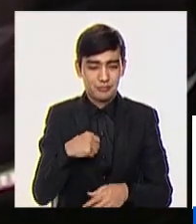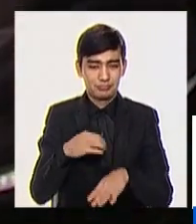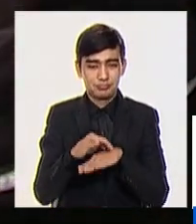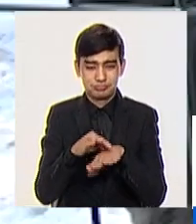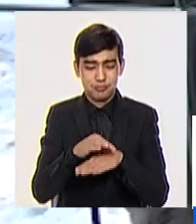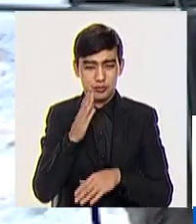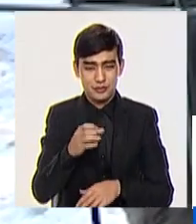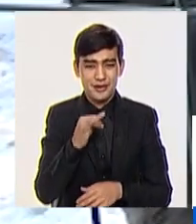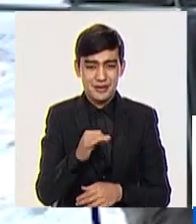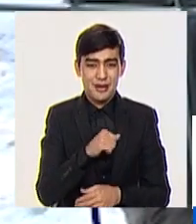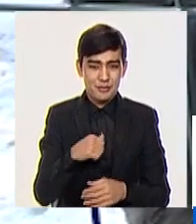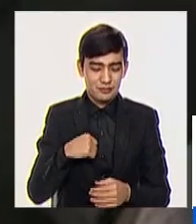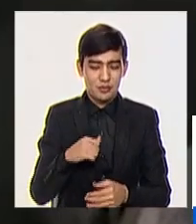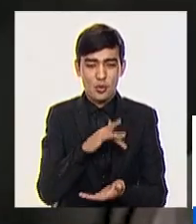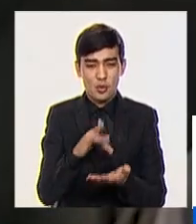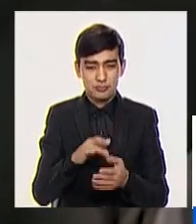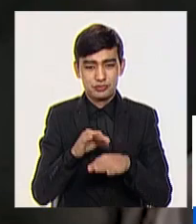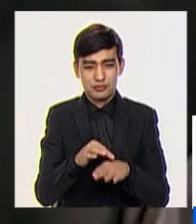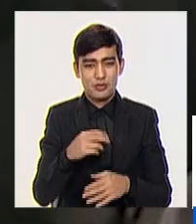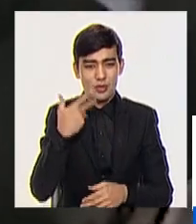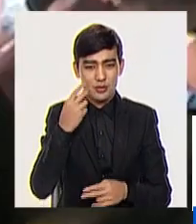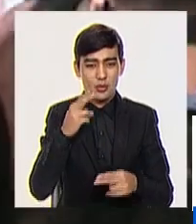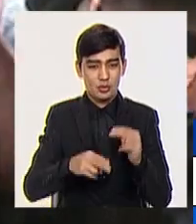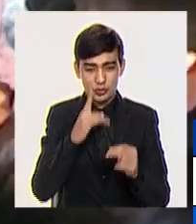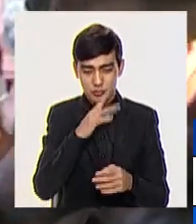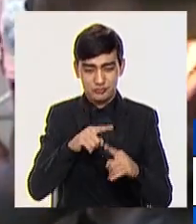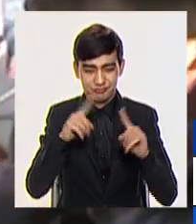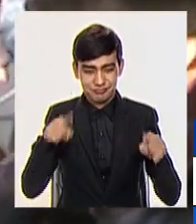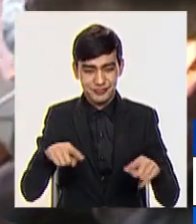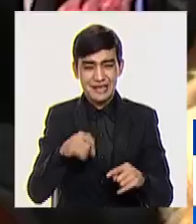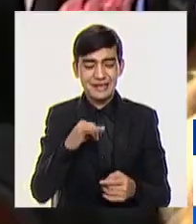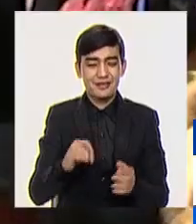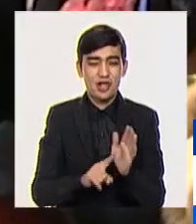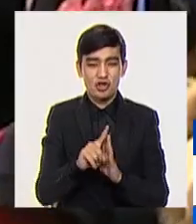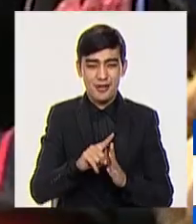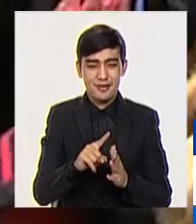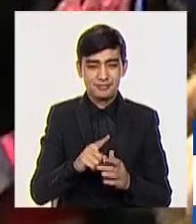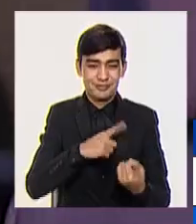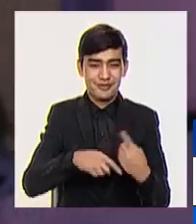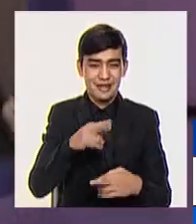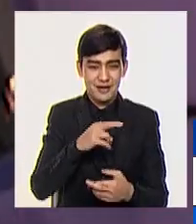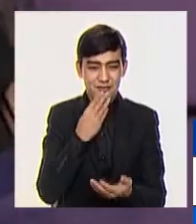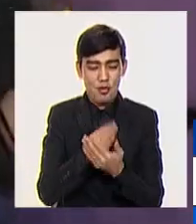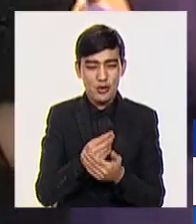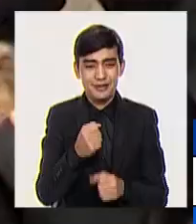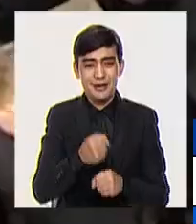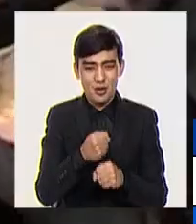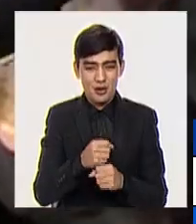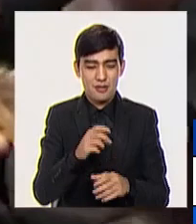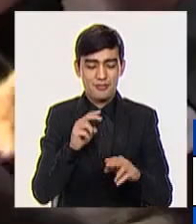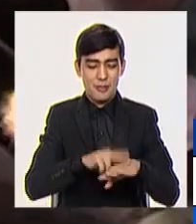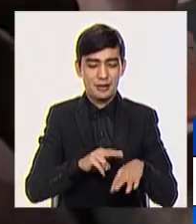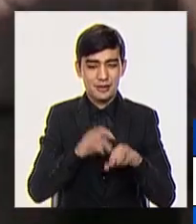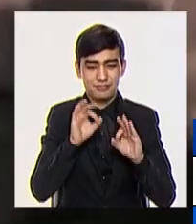штук. Сами будем развозить по городу, да. Пока не закончатся ковры. Но для начала предпринимателю придется объяснить свои действия полицейским. В